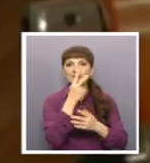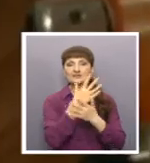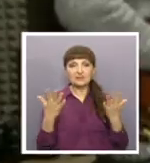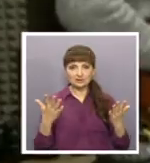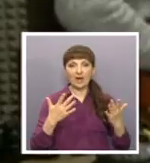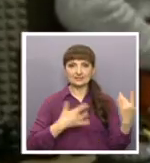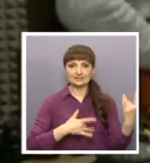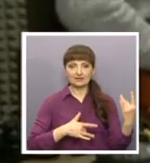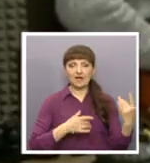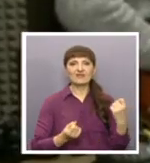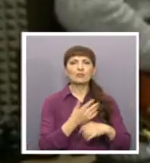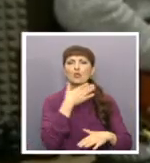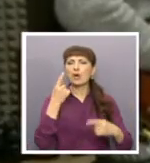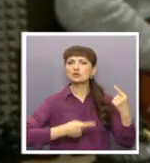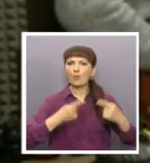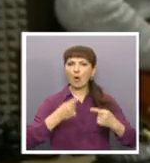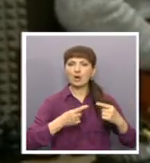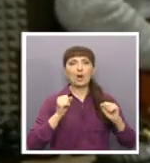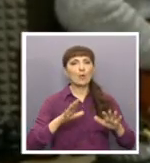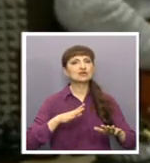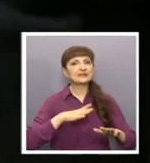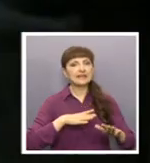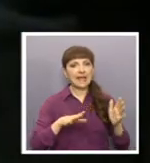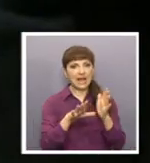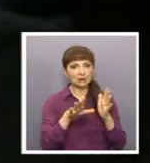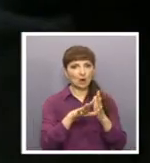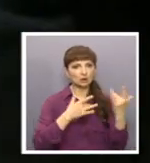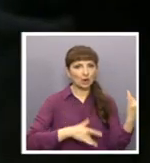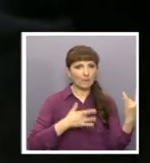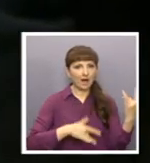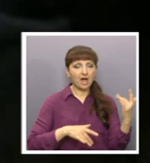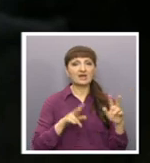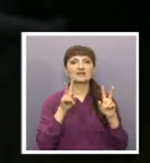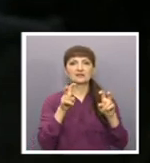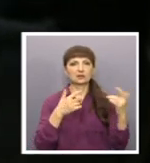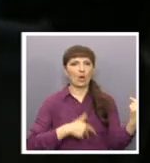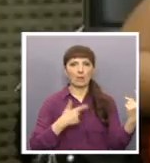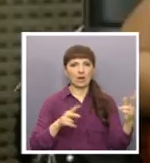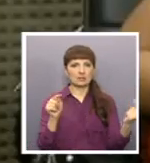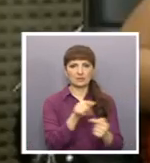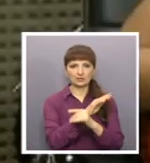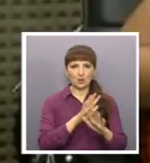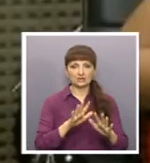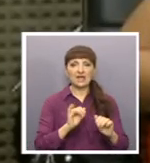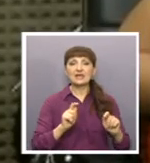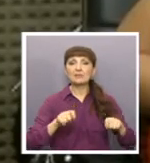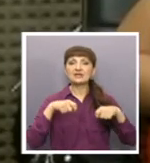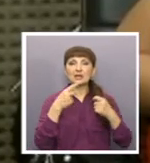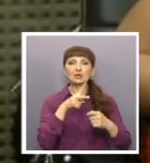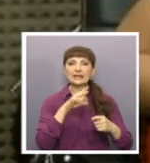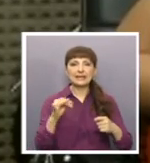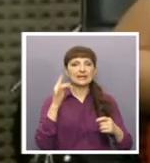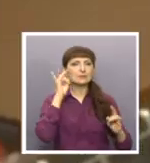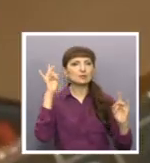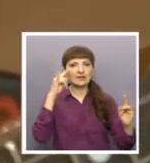инструмента возникло множество споров о том, может ли электронная домбра вообще называться домброй и передает ли такой инструмент. Инструмент – дух